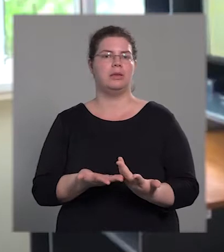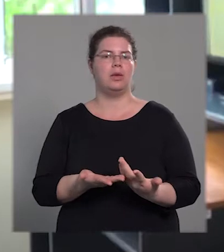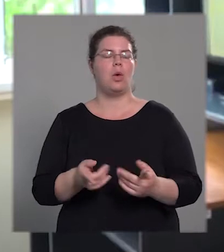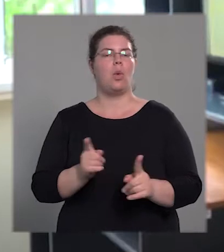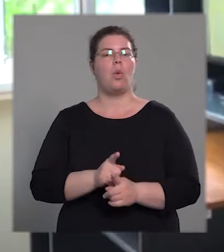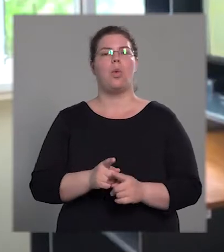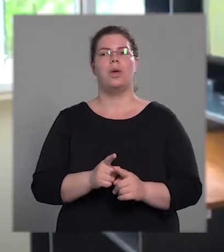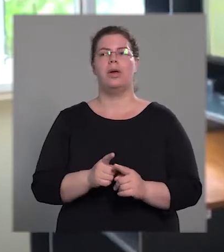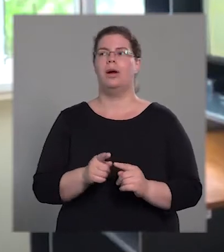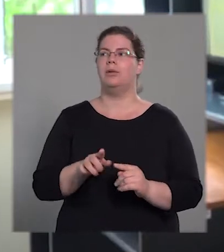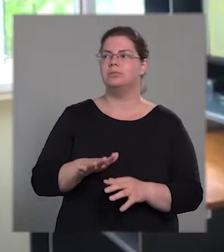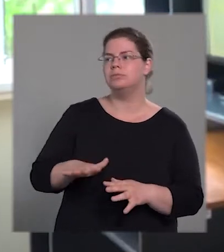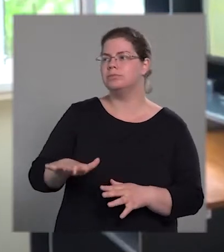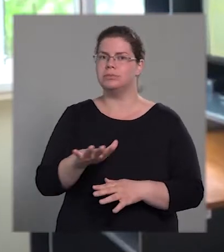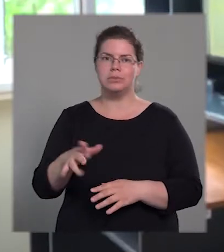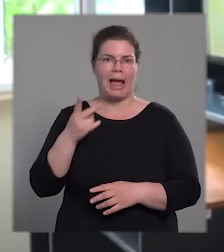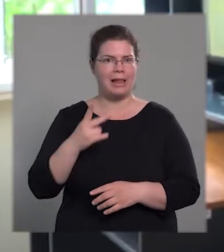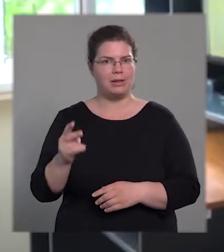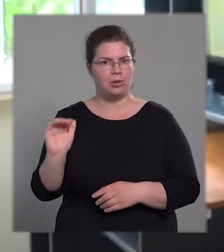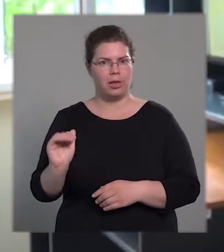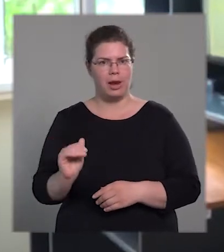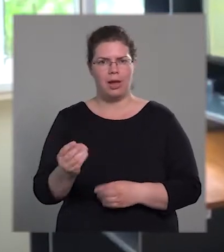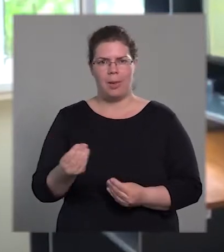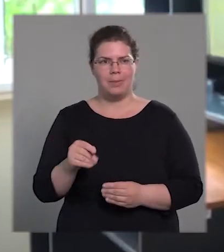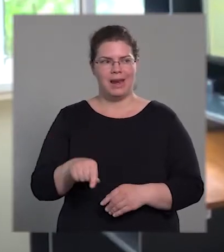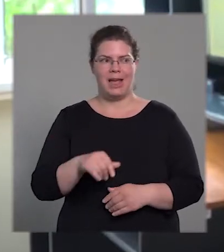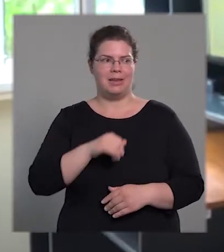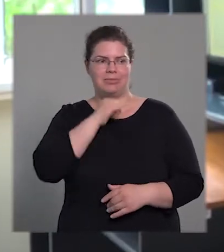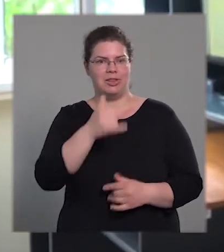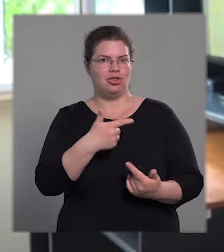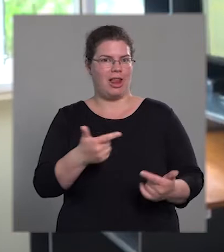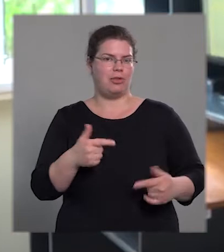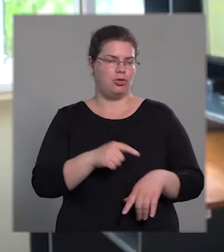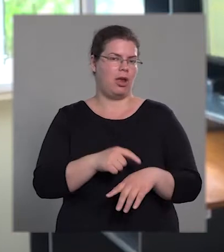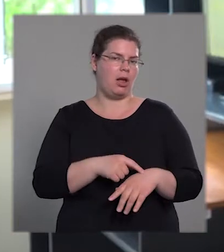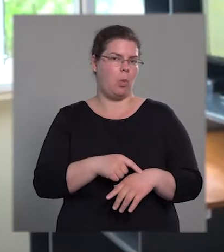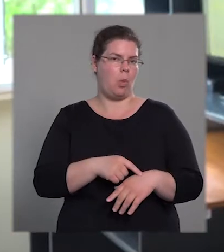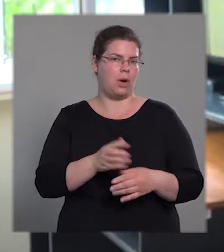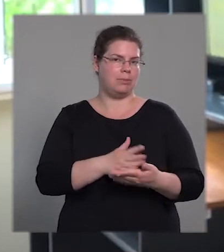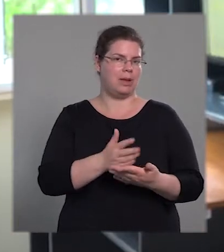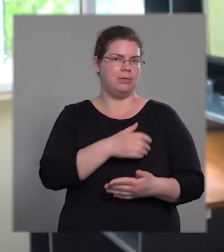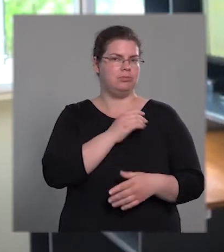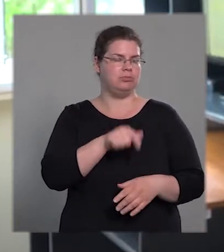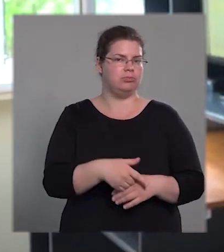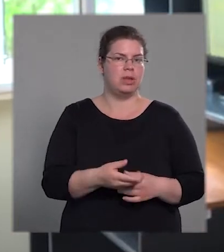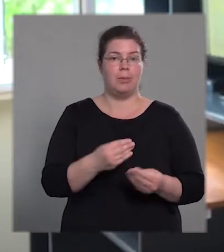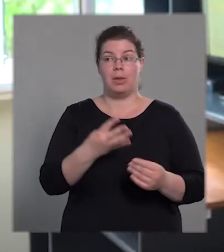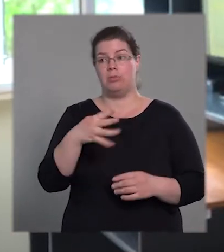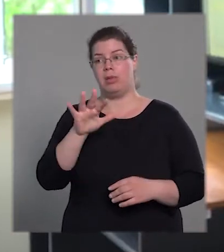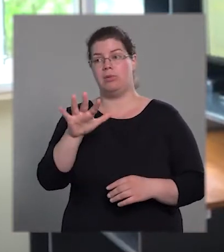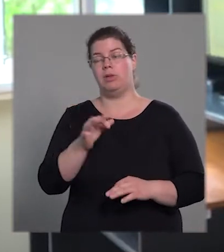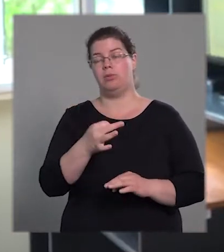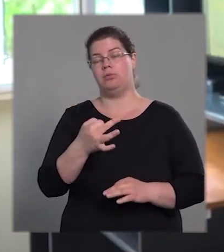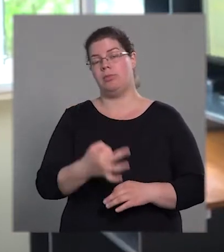olyan kontextusban láthatjuk a gyerekeket, amire nincsen lehetőségünk órai keretek között, hiszen akkor 45 percünk